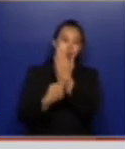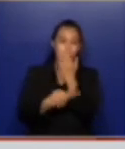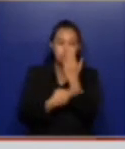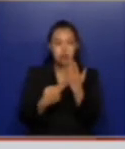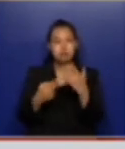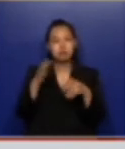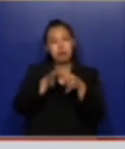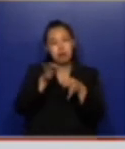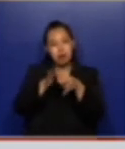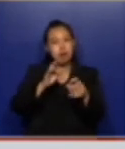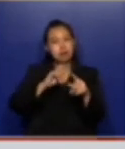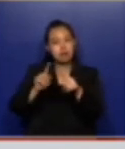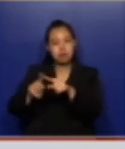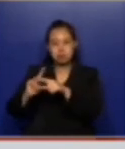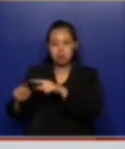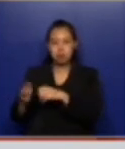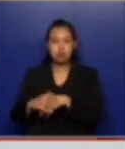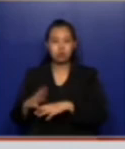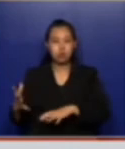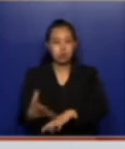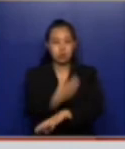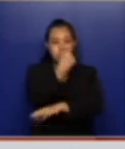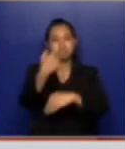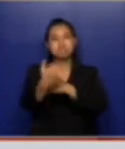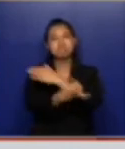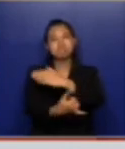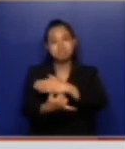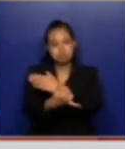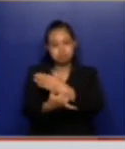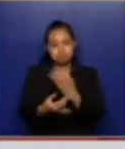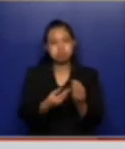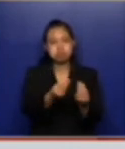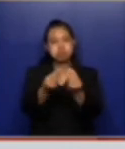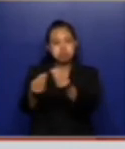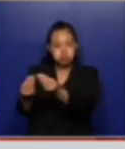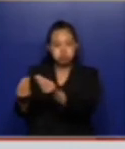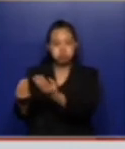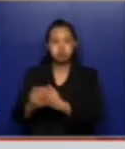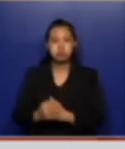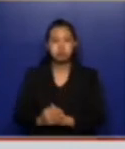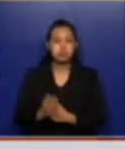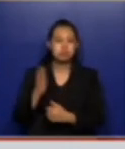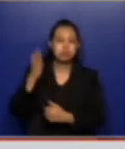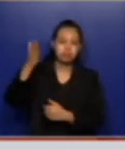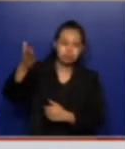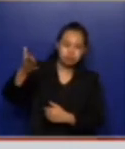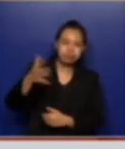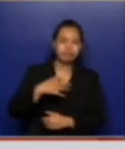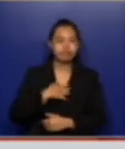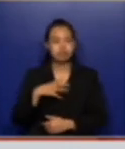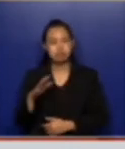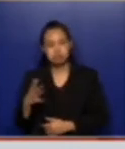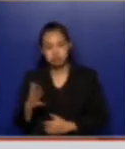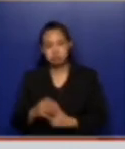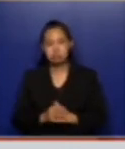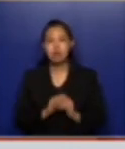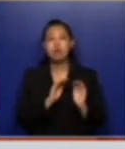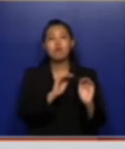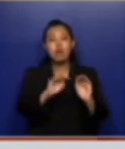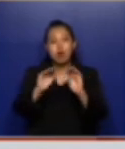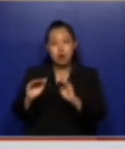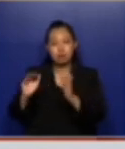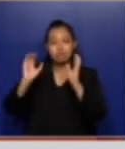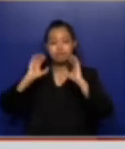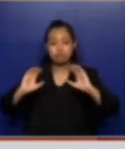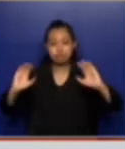ารร้านค้าใหญ่ๆทุกอย่างจะเป็นของต่างประเทศครับท่านประธานครับผมไม่อยากให้ถึงวันนั้นขอฝากไปยังรัฐบาล